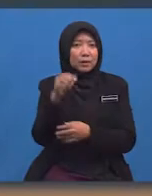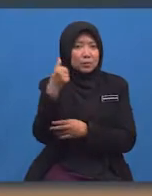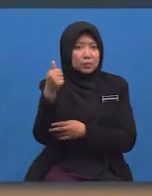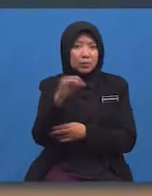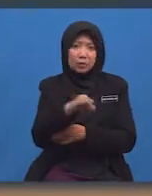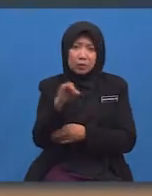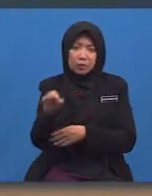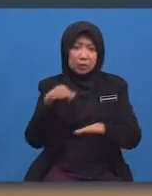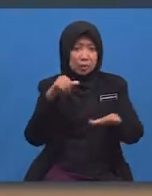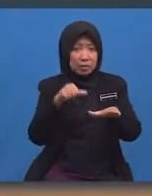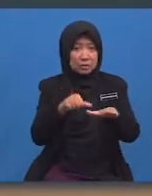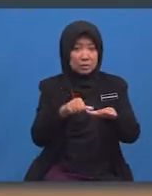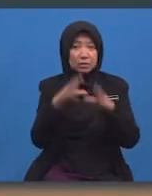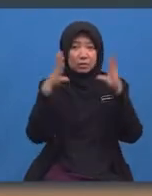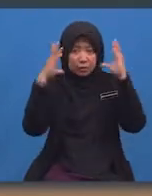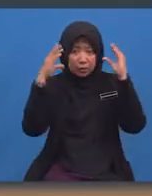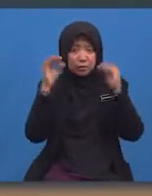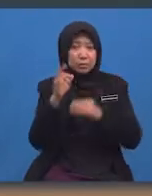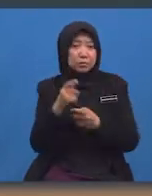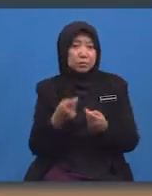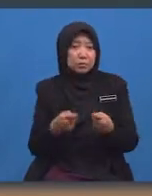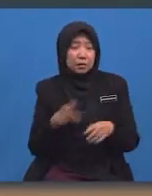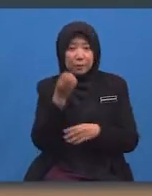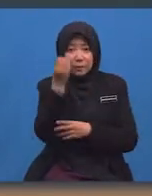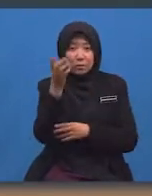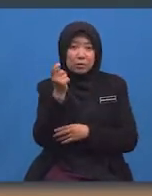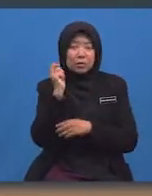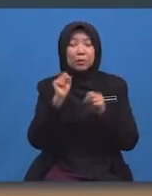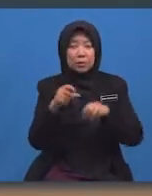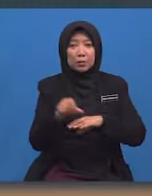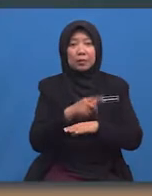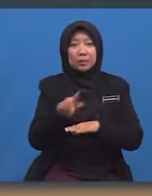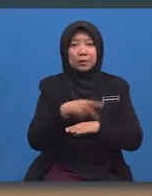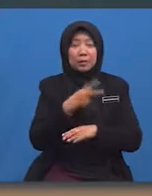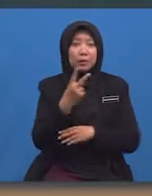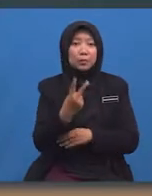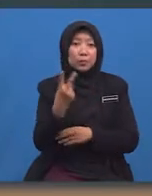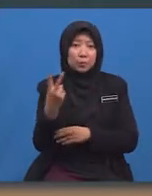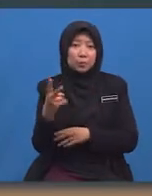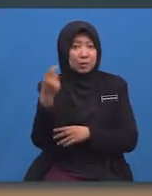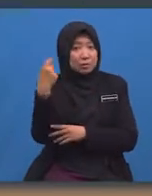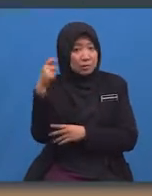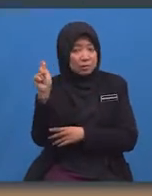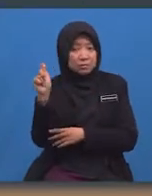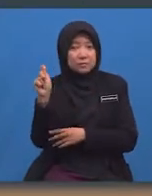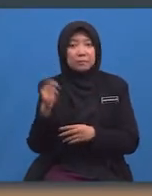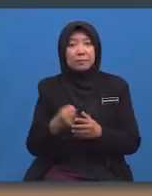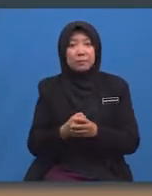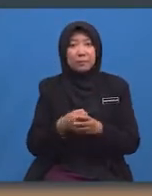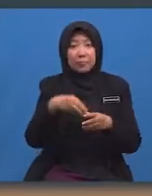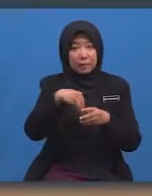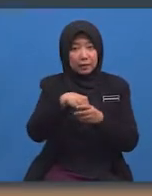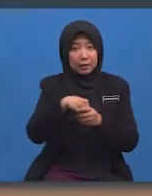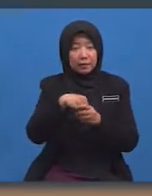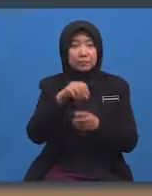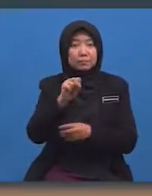atau aspek yang cikgu jelaskan tadi boleh digunapakai dalam kedua-dua teks sama ada dalam